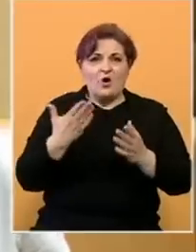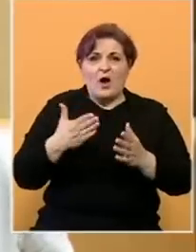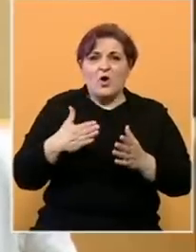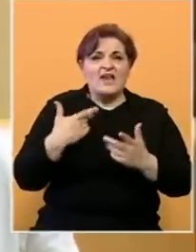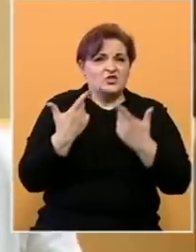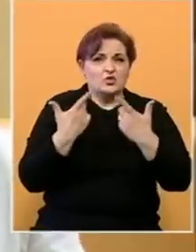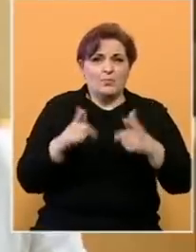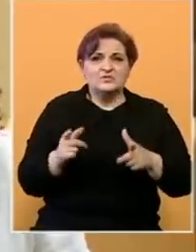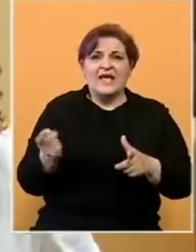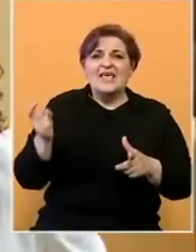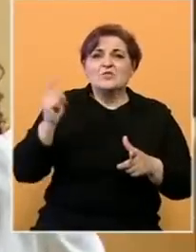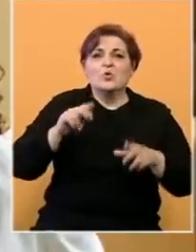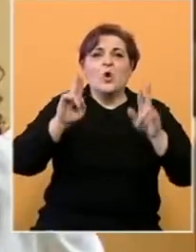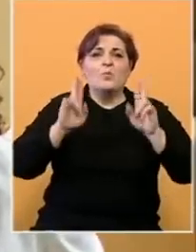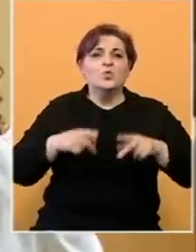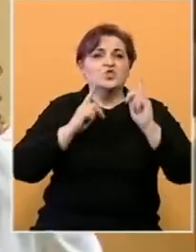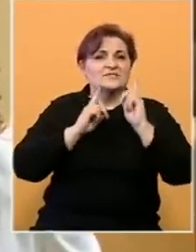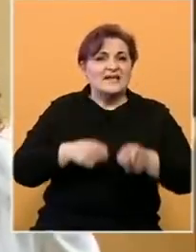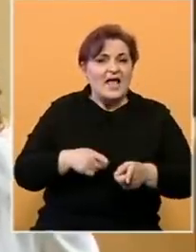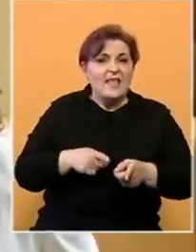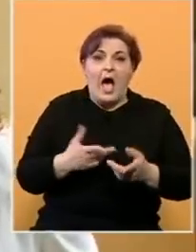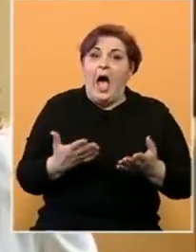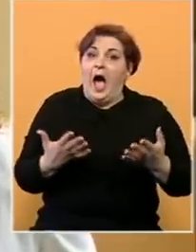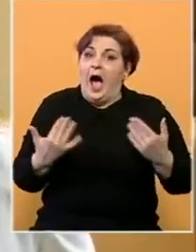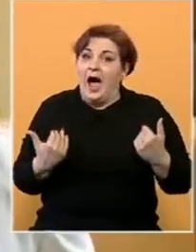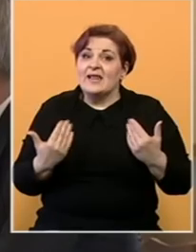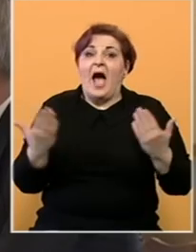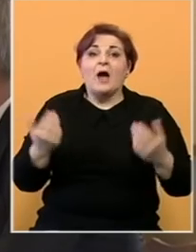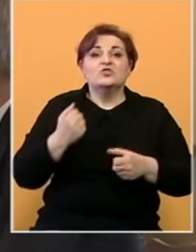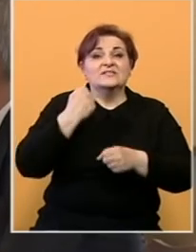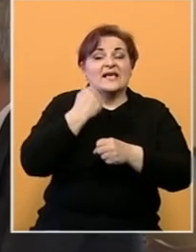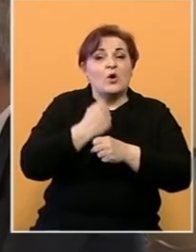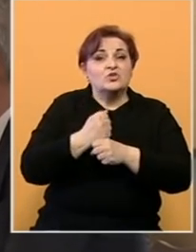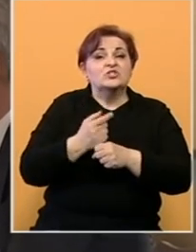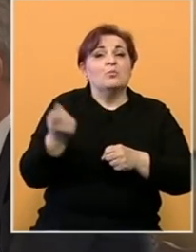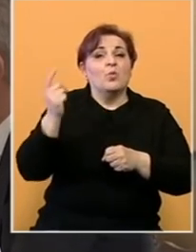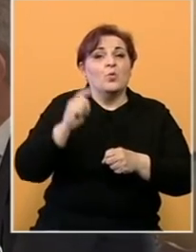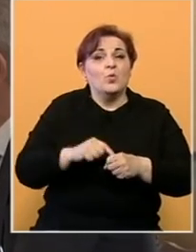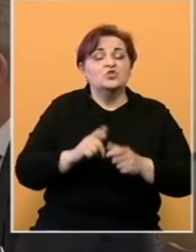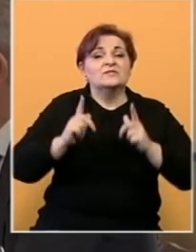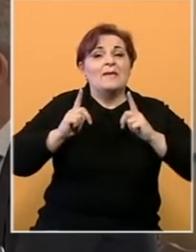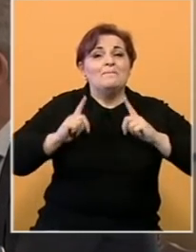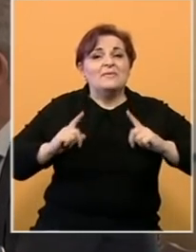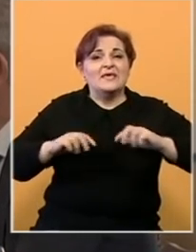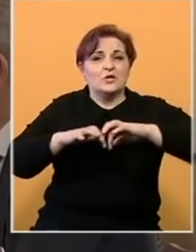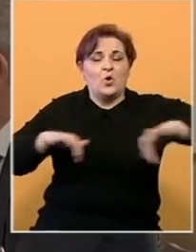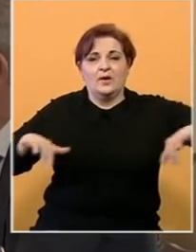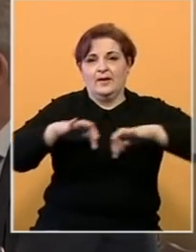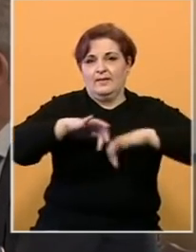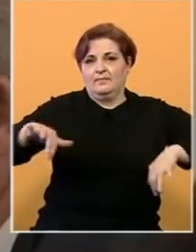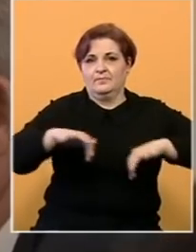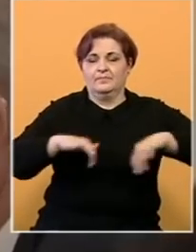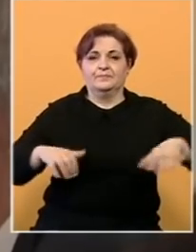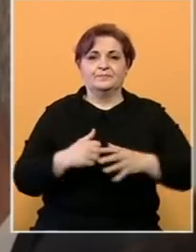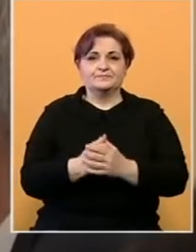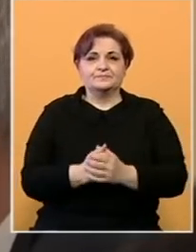kako neće dopustiti da dođe do mogućnosti rata, ali kako će raditi da dođe do mogućnosti mirnog razlaza.